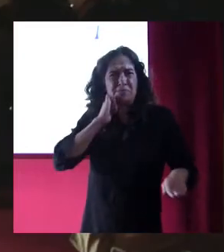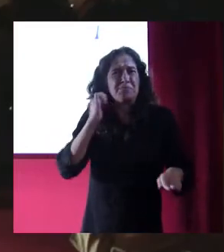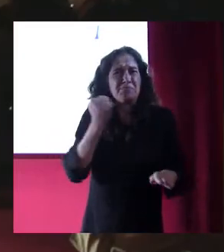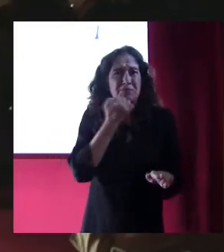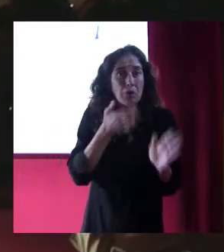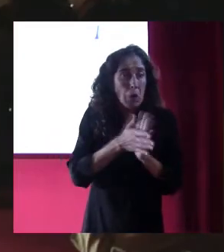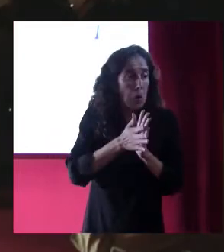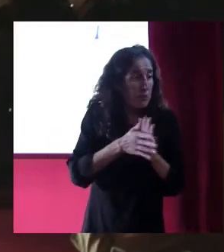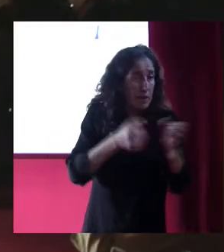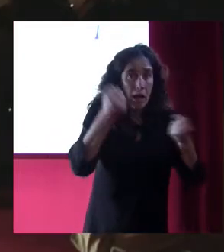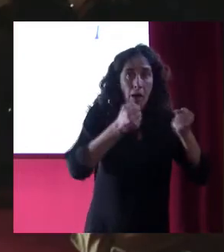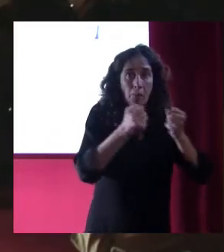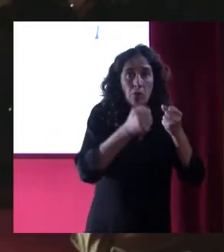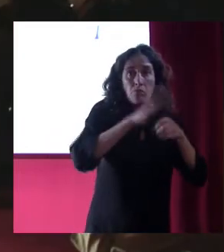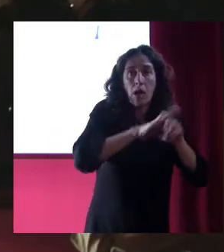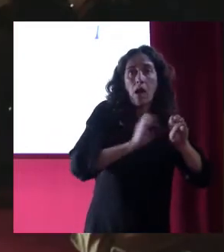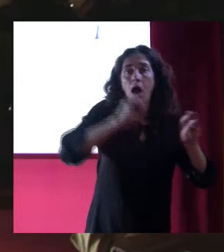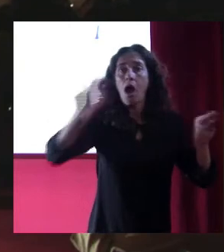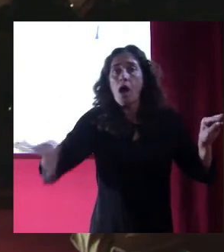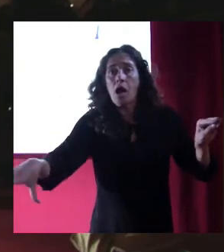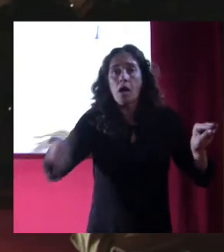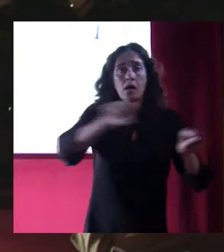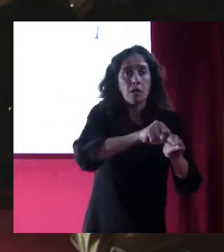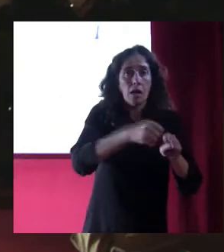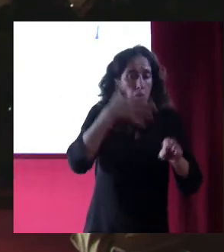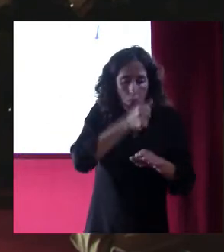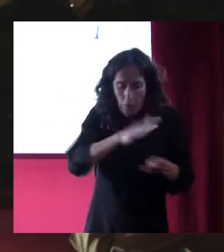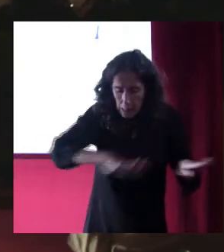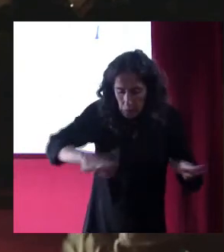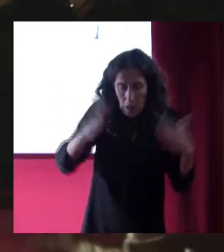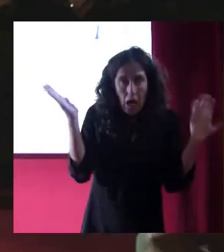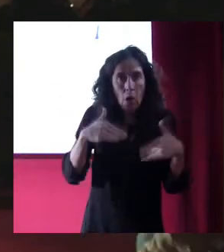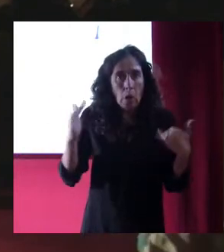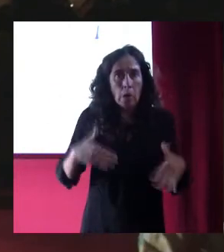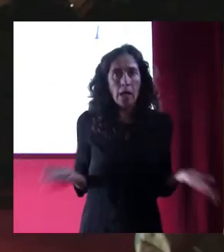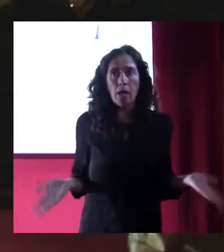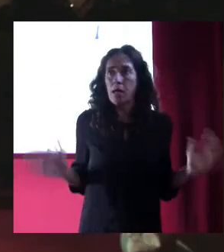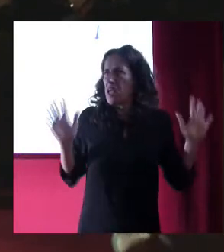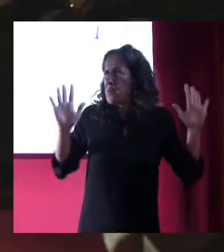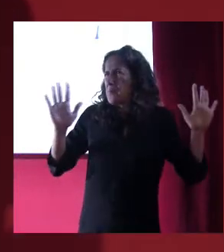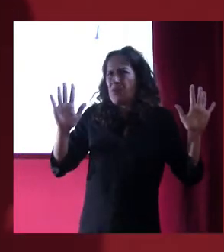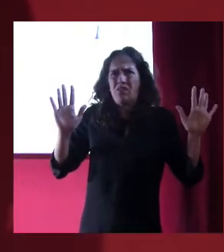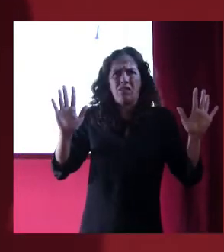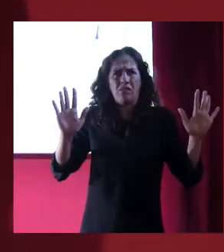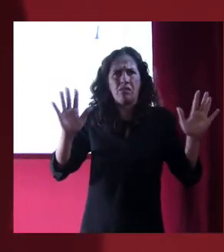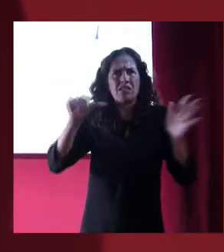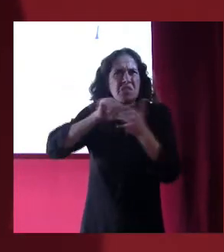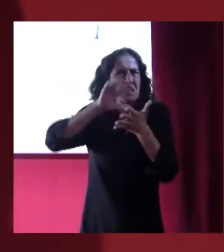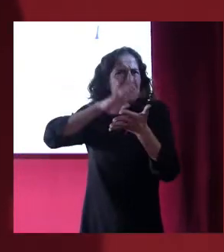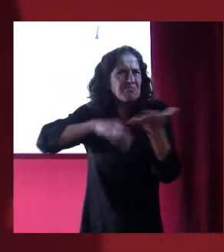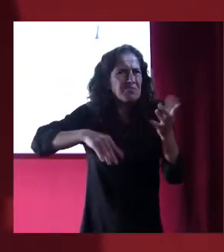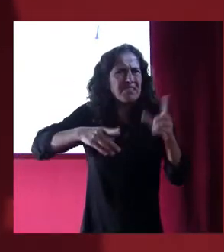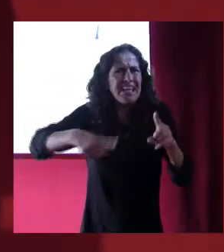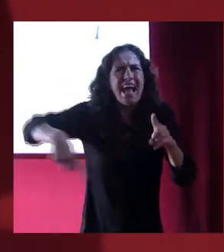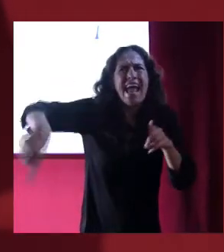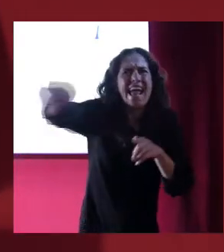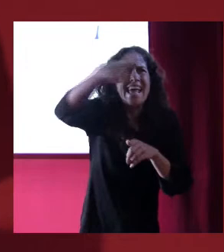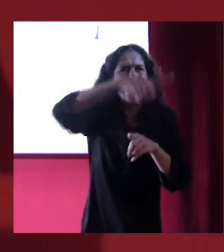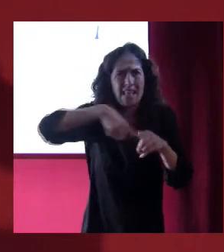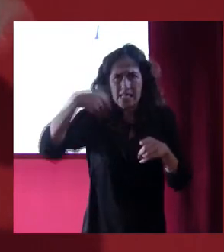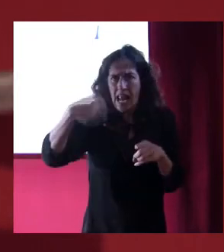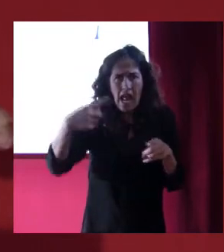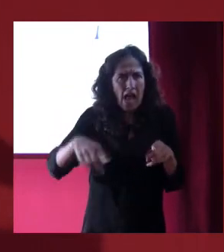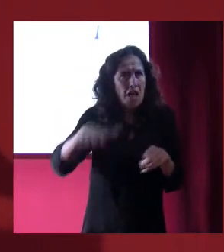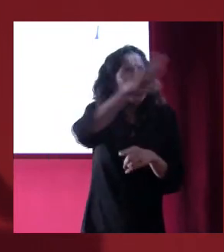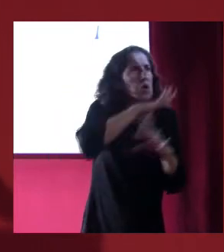càrrega i descàrrega. Però aturem-nos un moment. Barcelona fa dècades que té superilles. Les té a